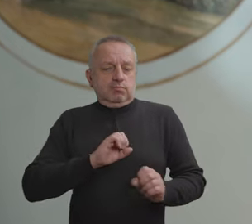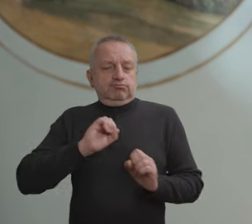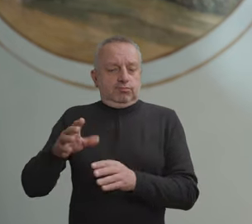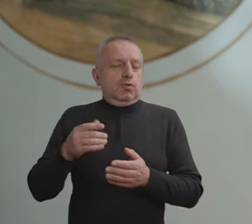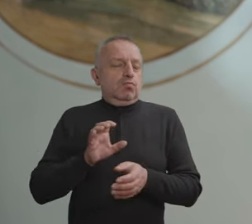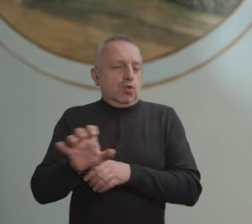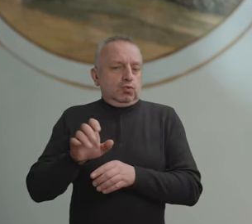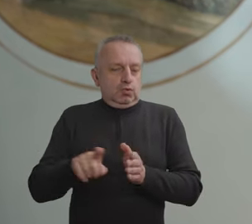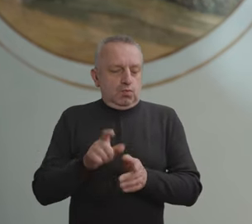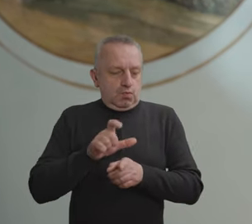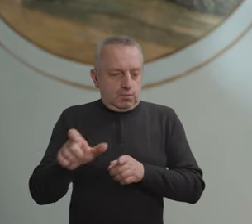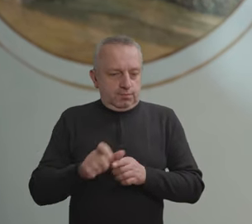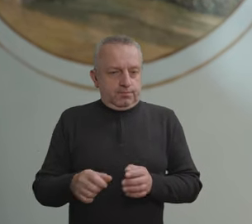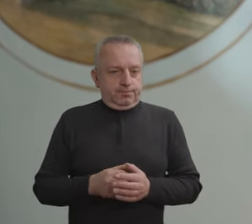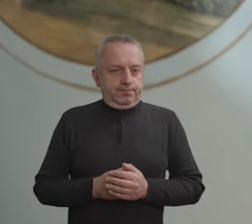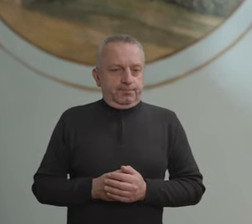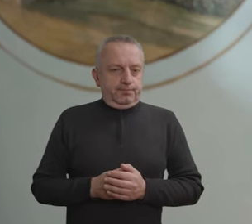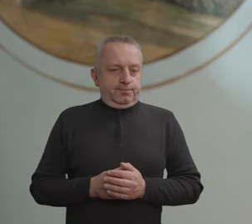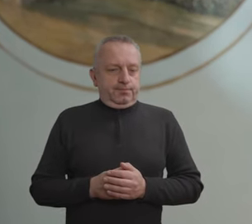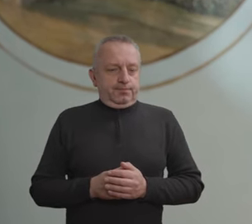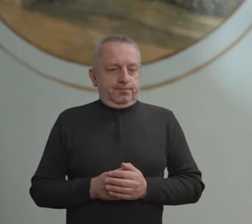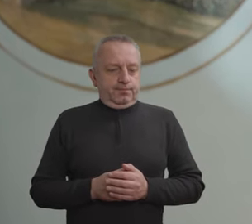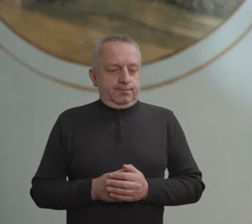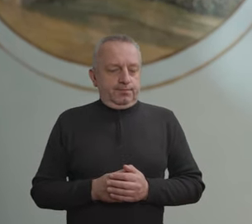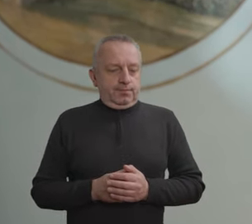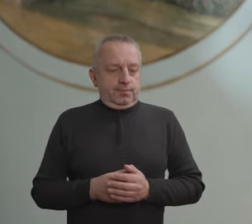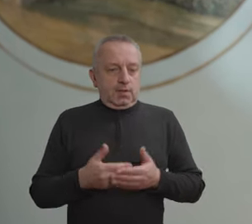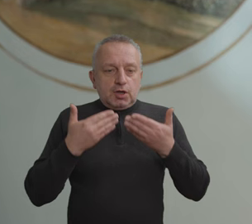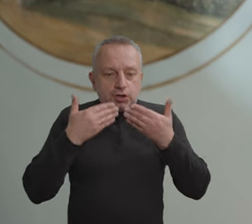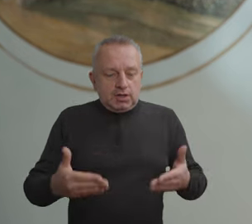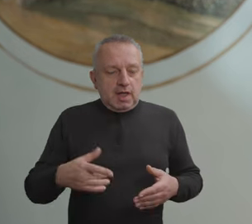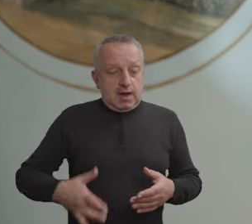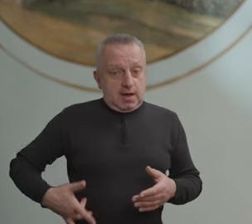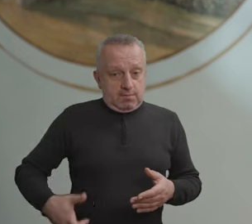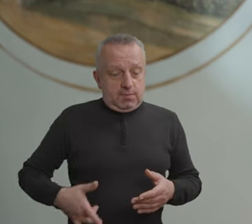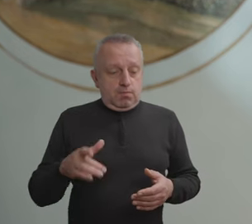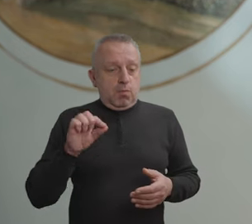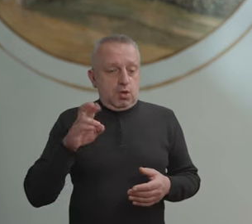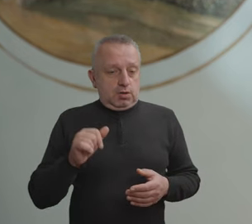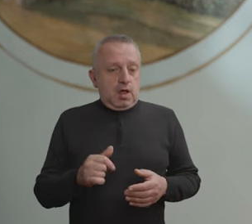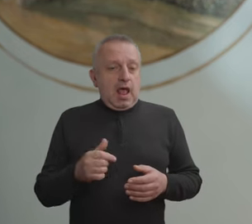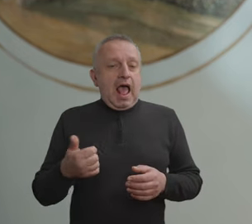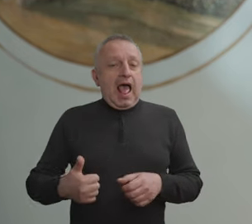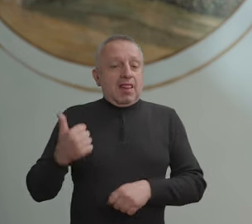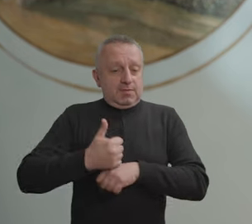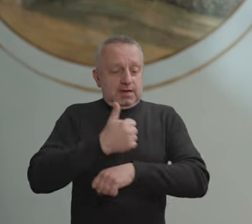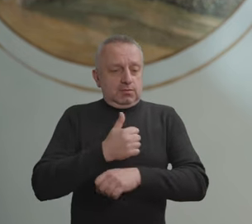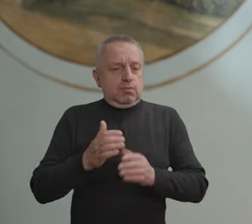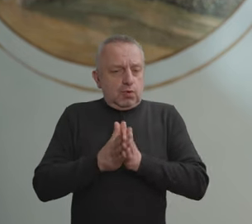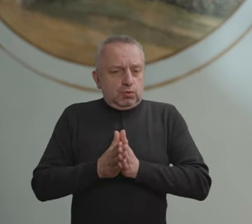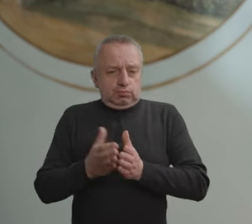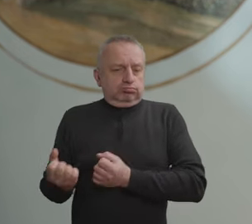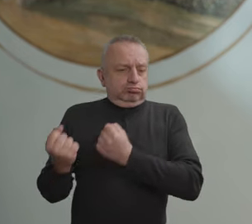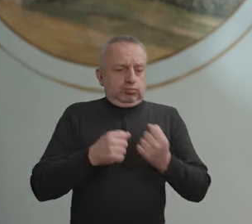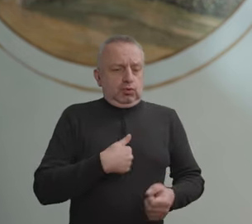do naszego kraju. Dzięki wstawiennictwu hrabiego Potockiego amunicja ta trafiła ostatecznie